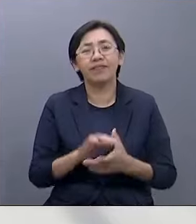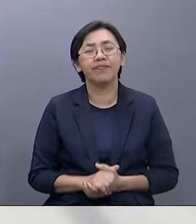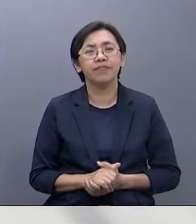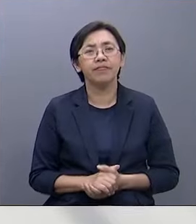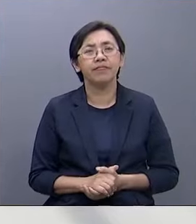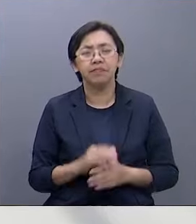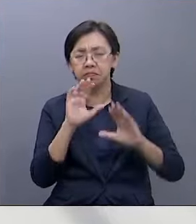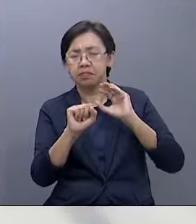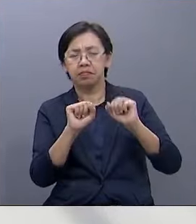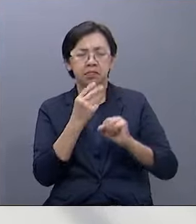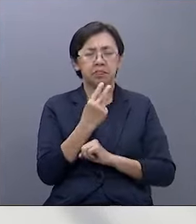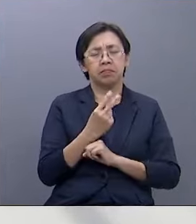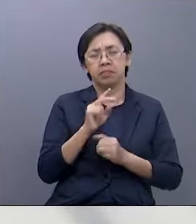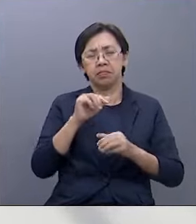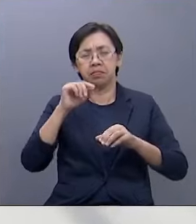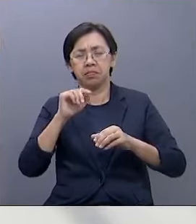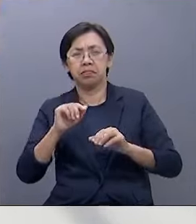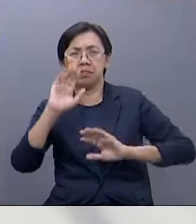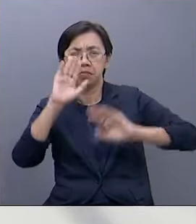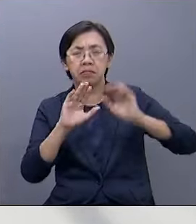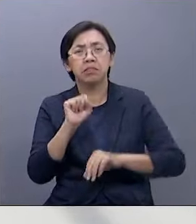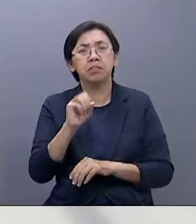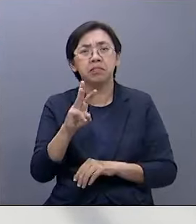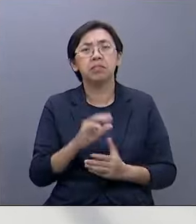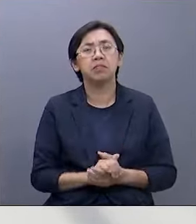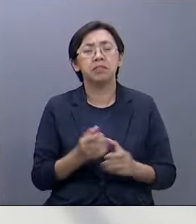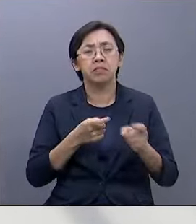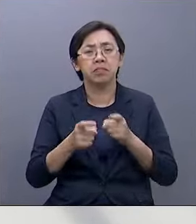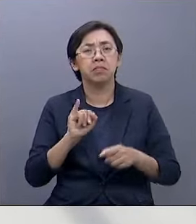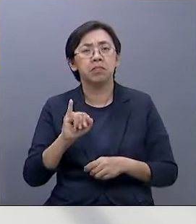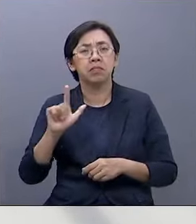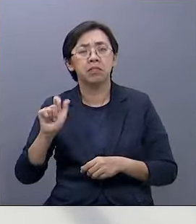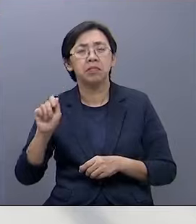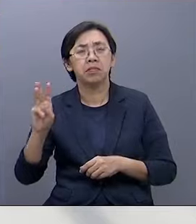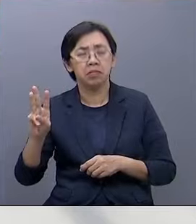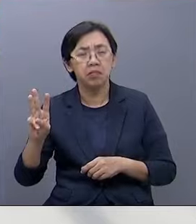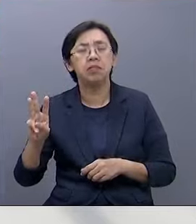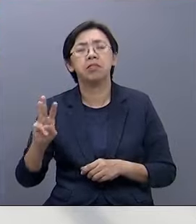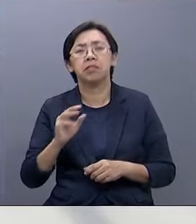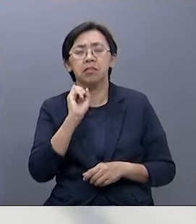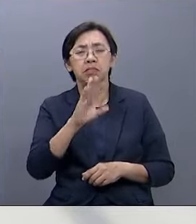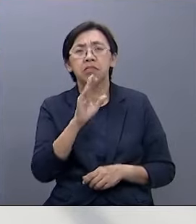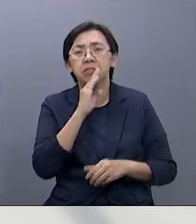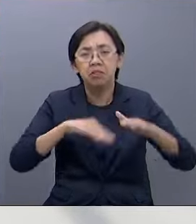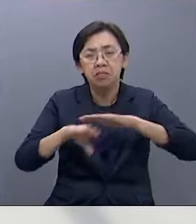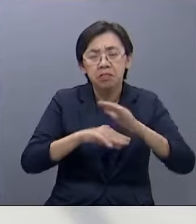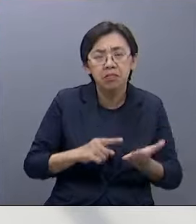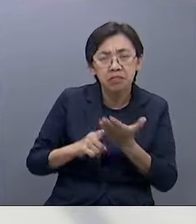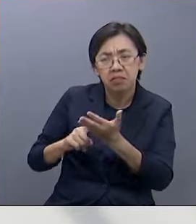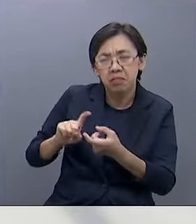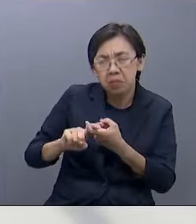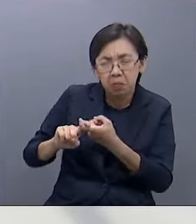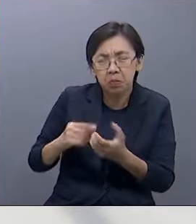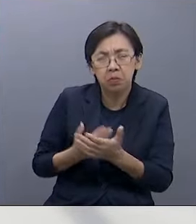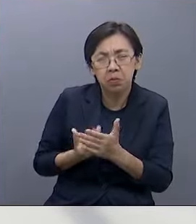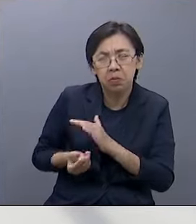เลือกสวหลายๆคนนะคะโดยเฉพาะกับทางผู้จัดการไอลอคุณยิ่งชีพชานนท์เาก็บอกว่าการที่จะหาหลักฐานไปชี้ฉัดถึงการฮ้วการรับเงินเนี่ย